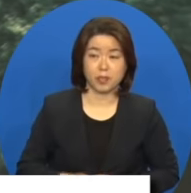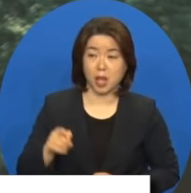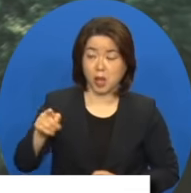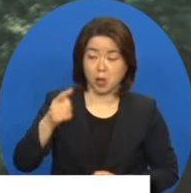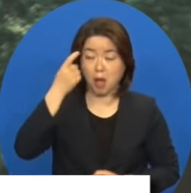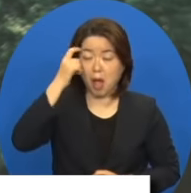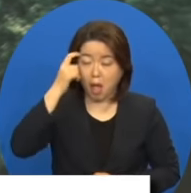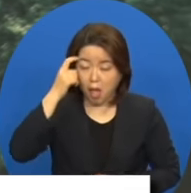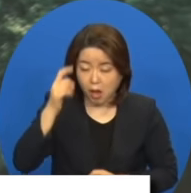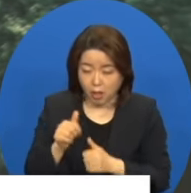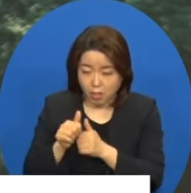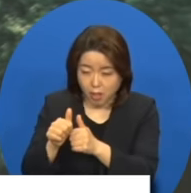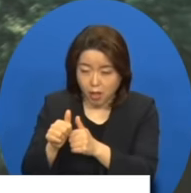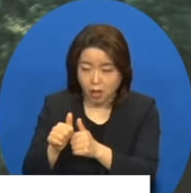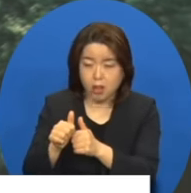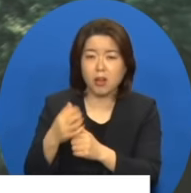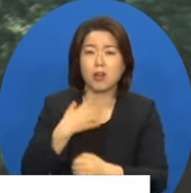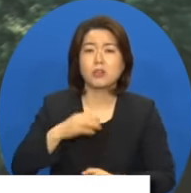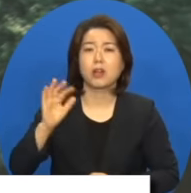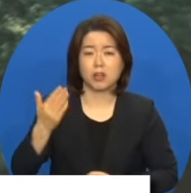묵상하는 것을 믿게 되는 거예요.